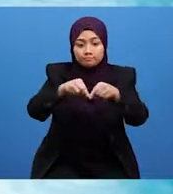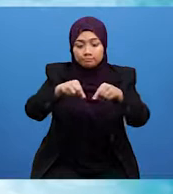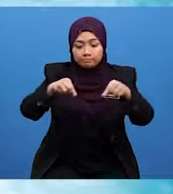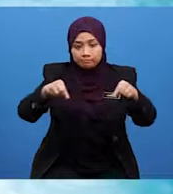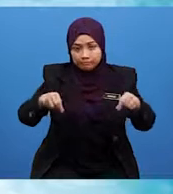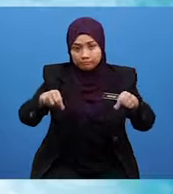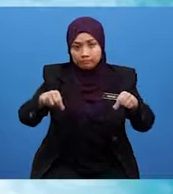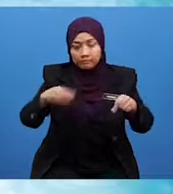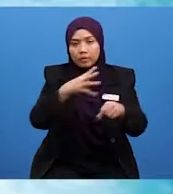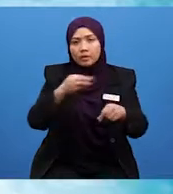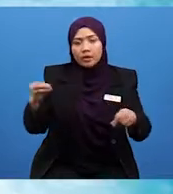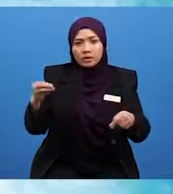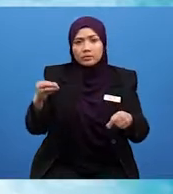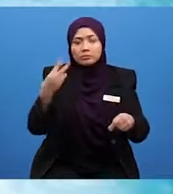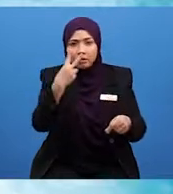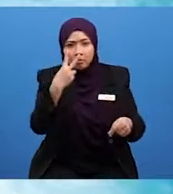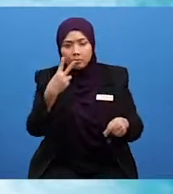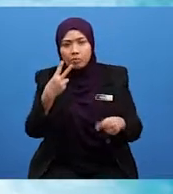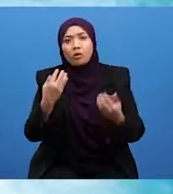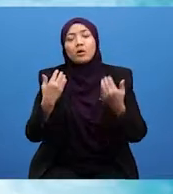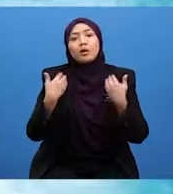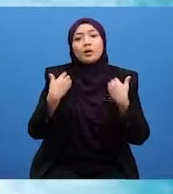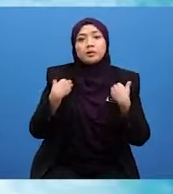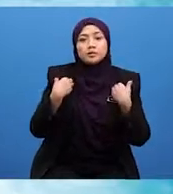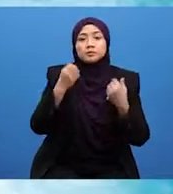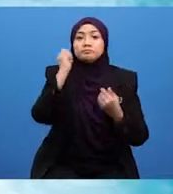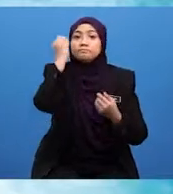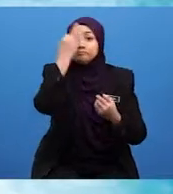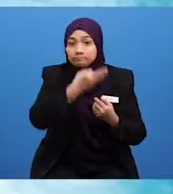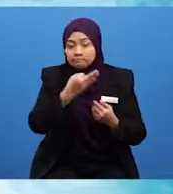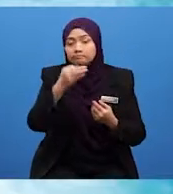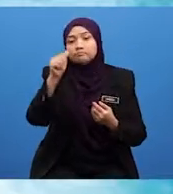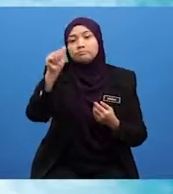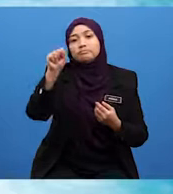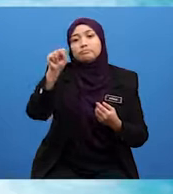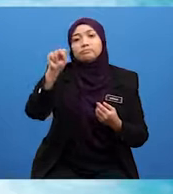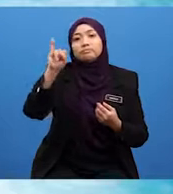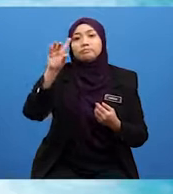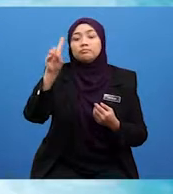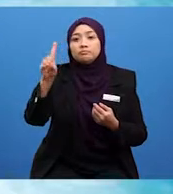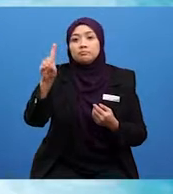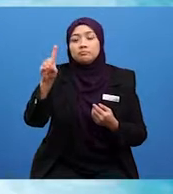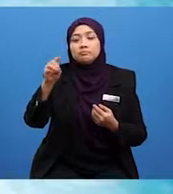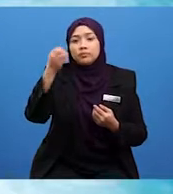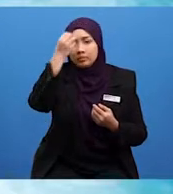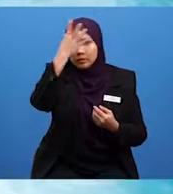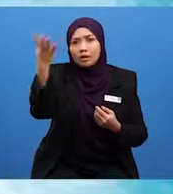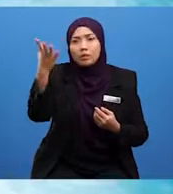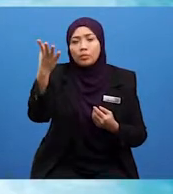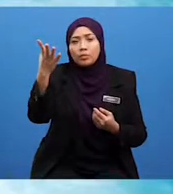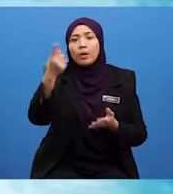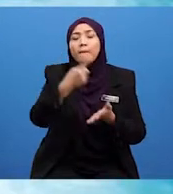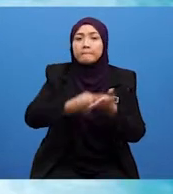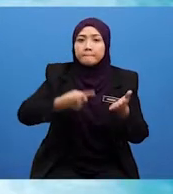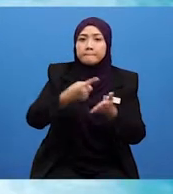litmus, dia mendapati perea itu bersifat asid. Nyatakan inference